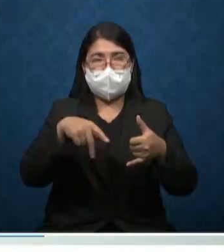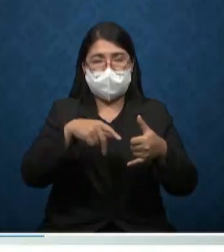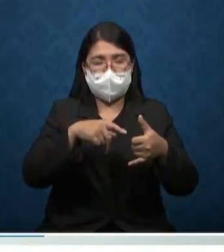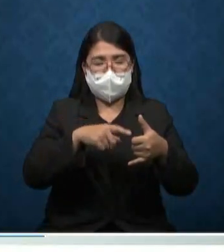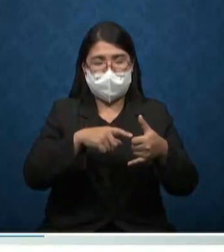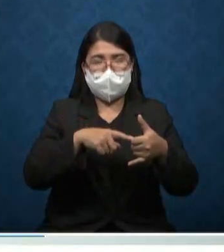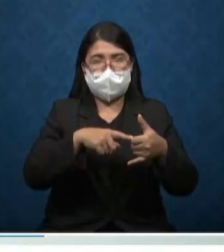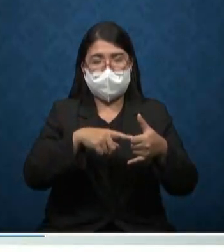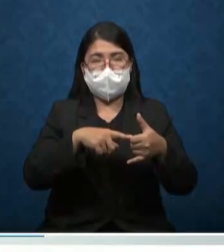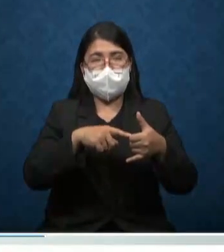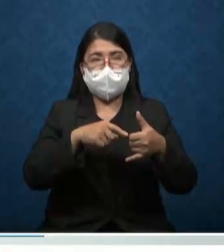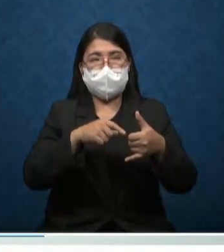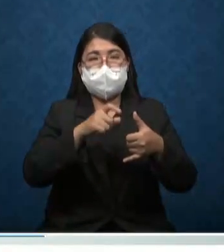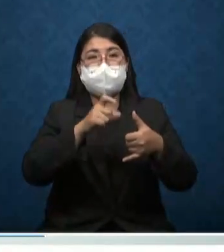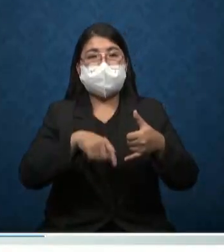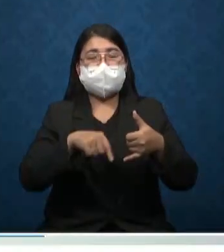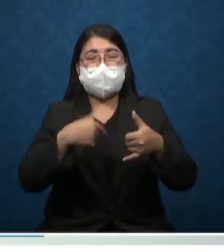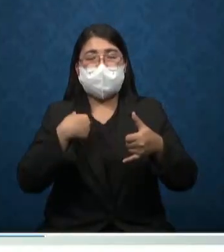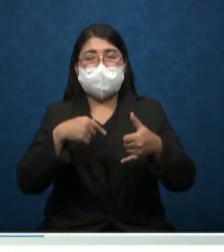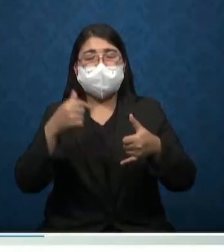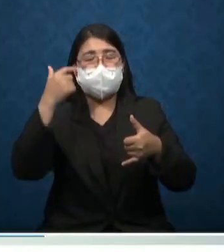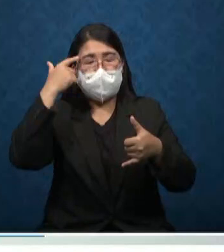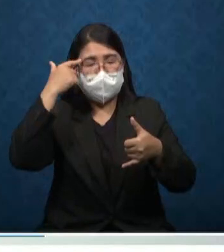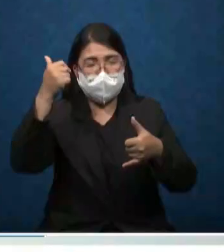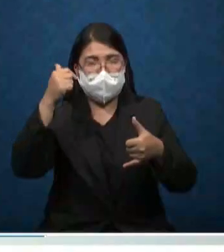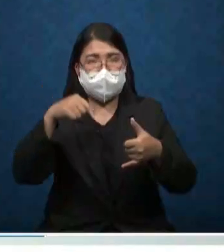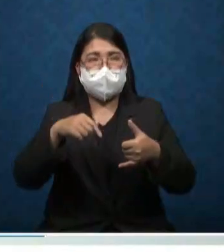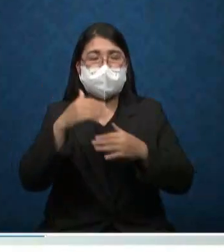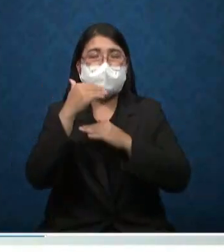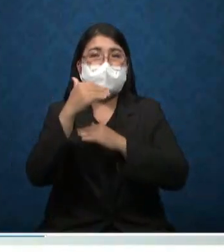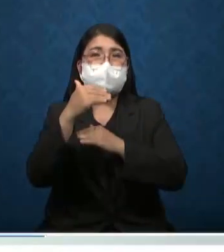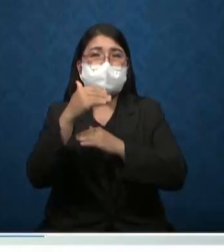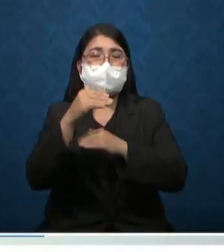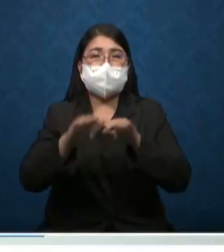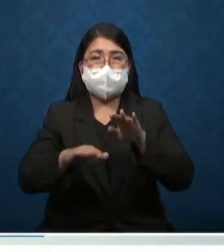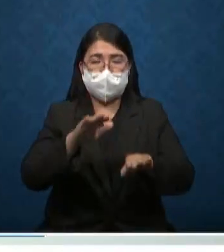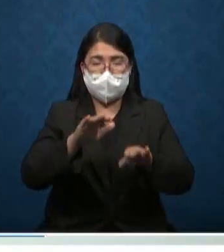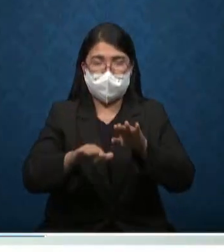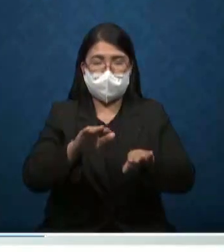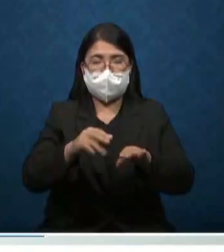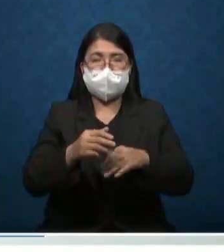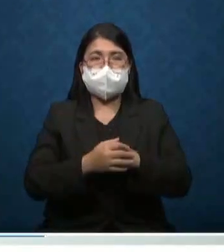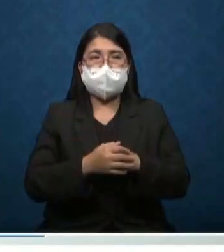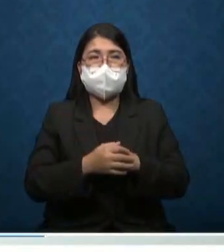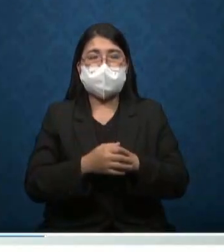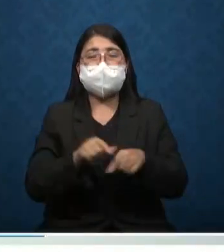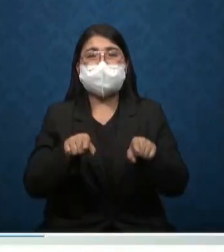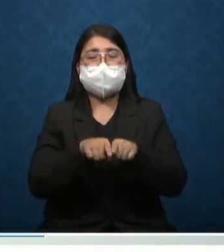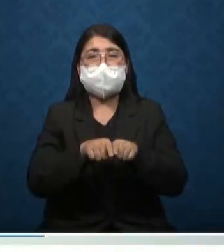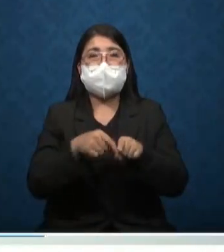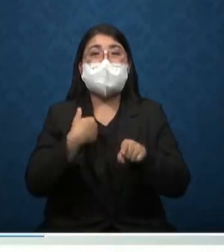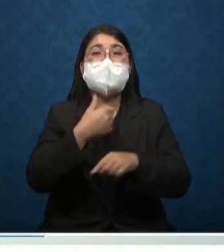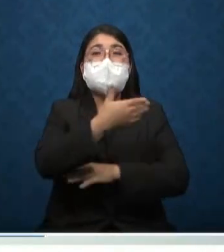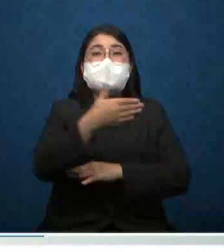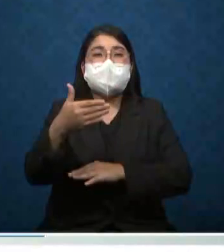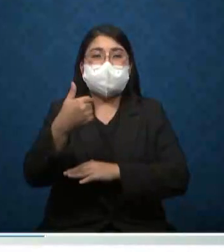ได้ที่มีความสามารถพิเศษเหล่านี้ได้มีกรอบคุณวุฒิในการเทียบเหมือนกับกรอบคุณวุฒิแห่งชาติในการเทียบมาต